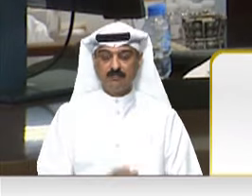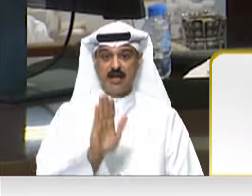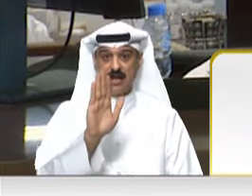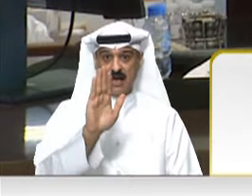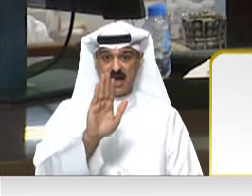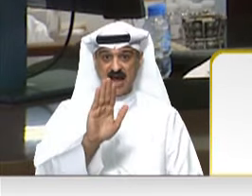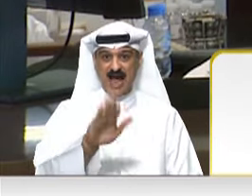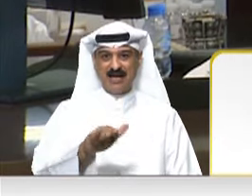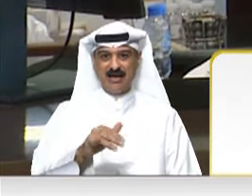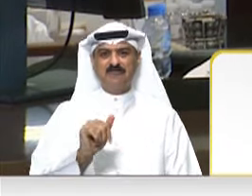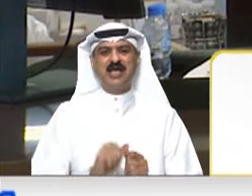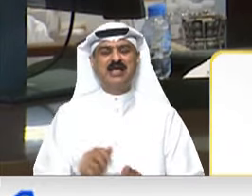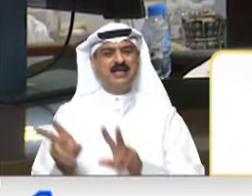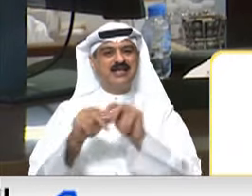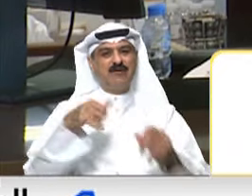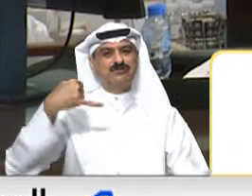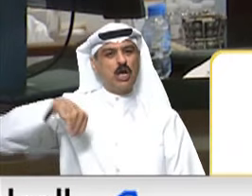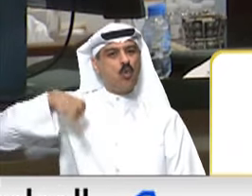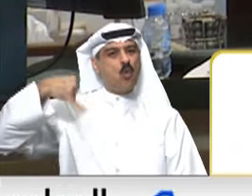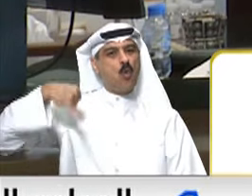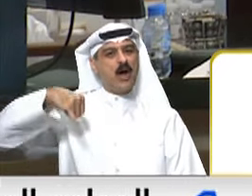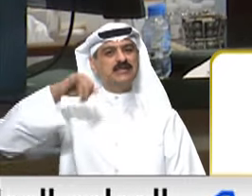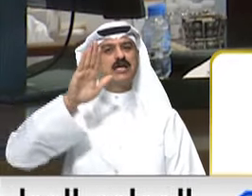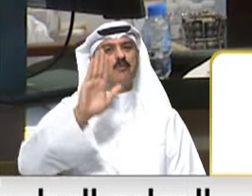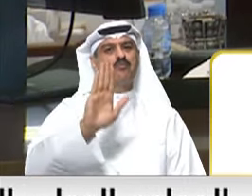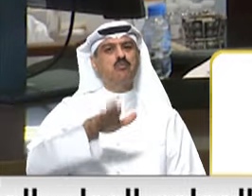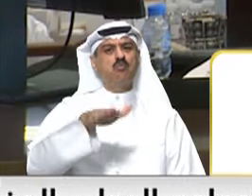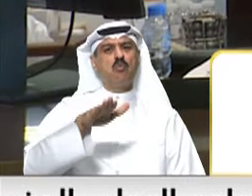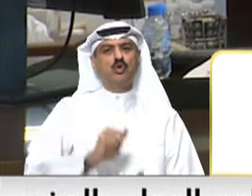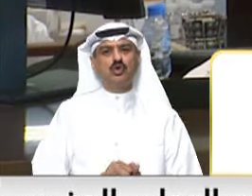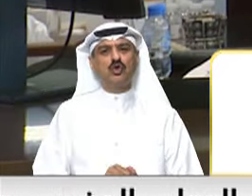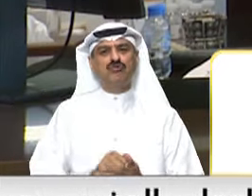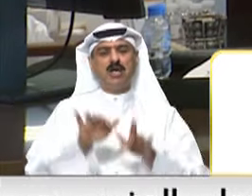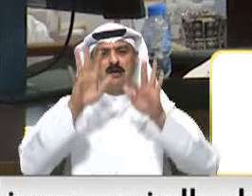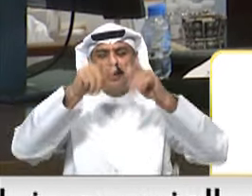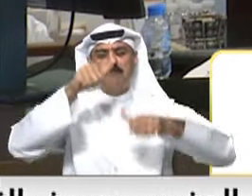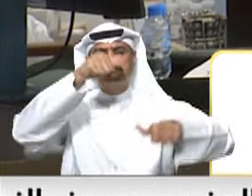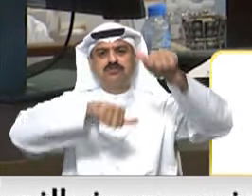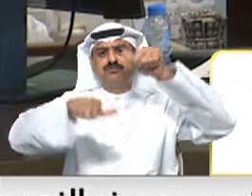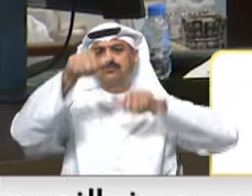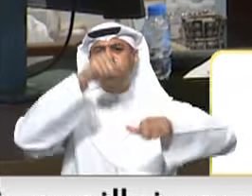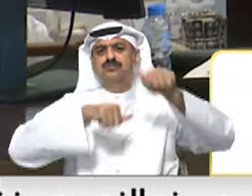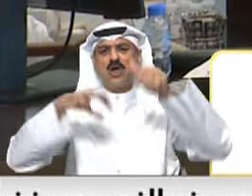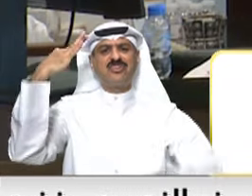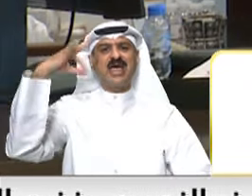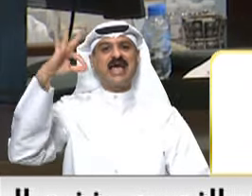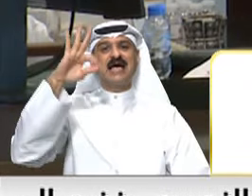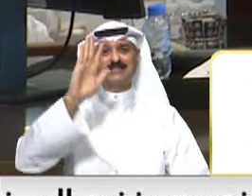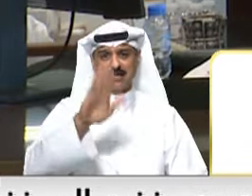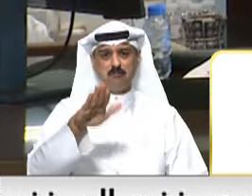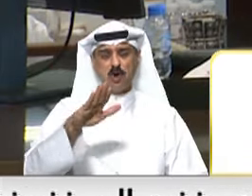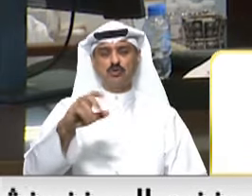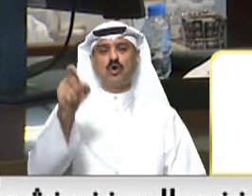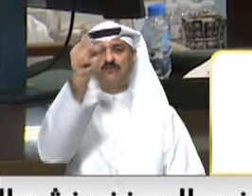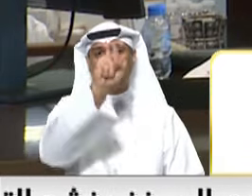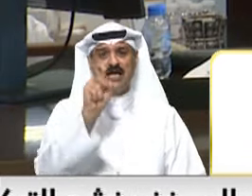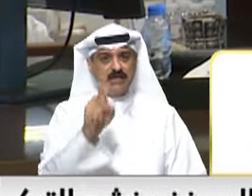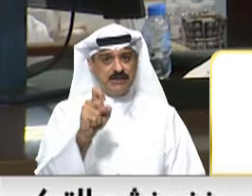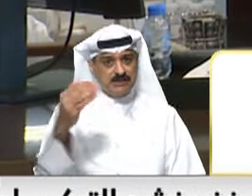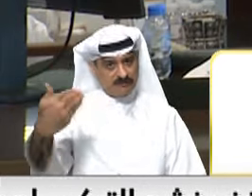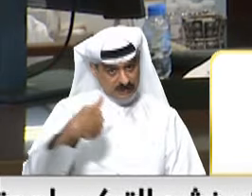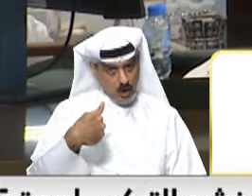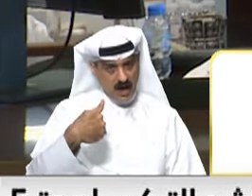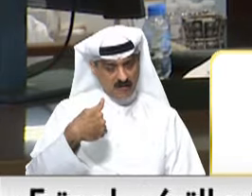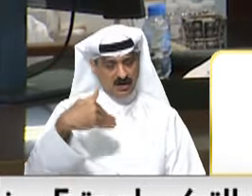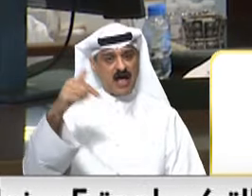وسيلة تواصل بين المؤسسة وبين الجمهور. اليوم بإمكان المواطن الاستفادة من المعلومات عن المشاريع